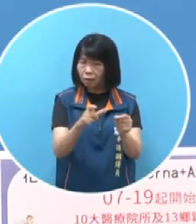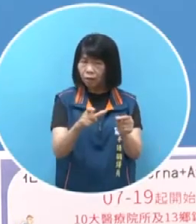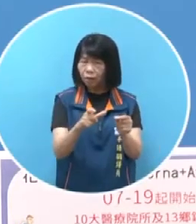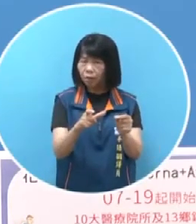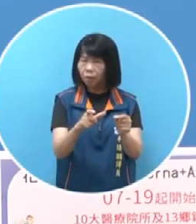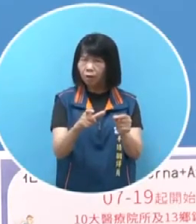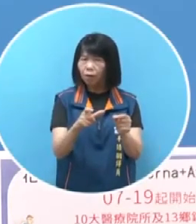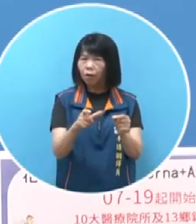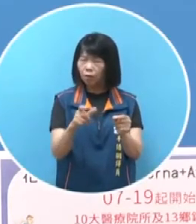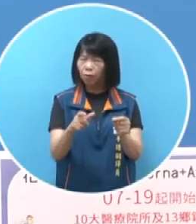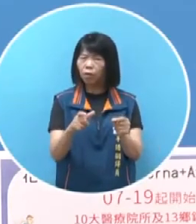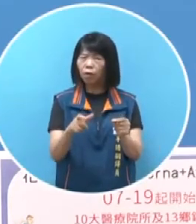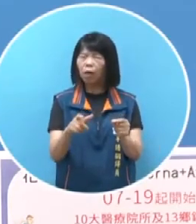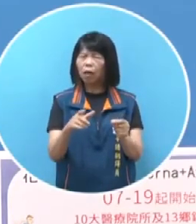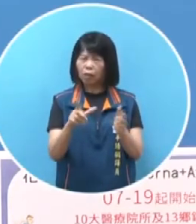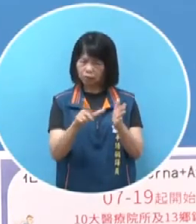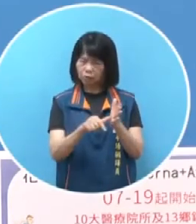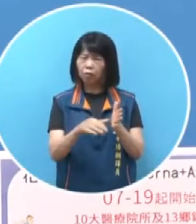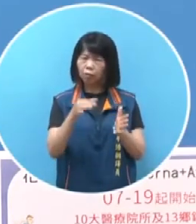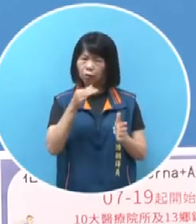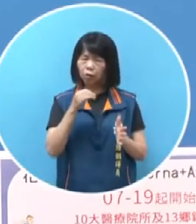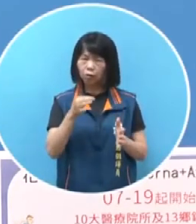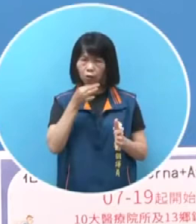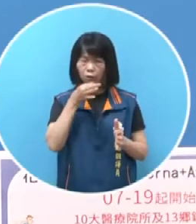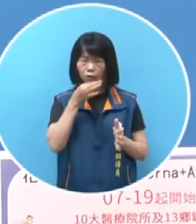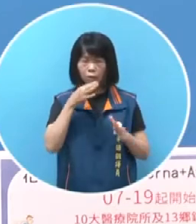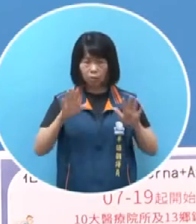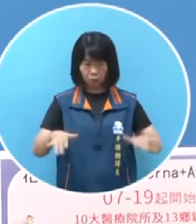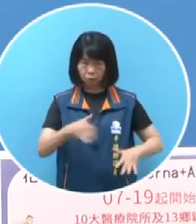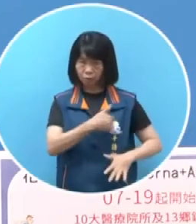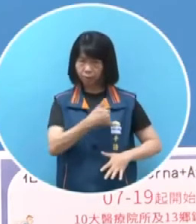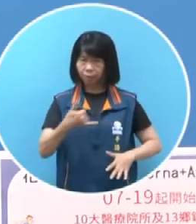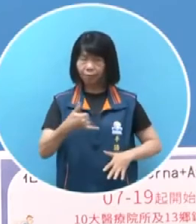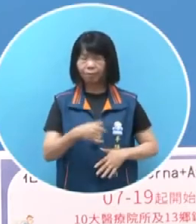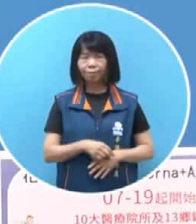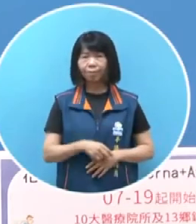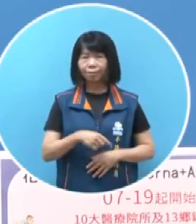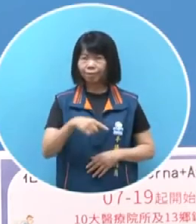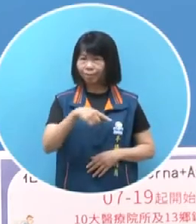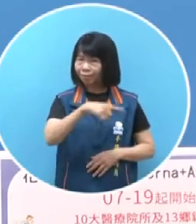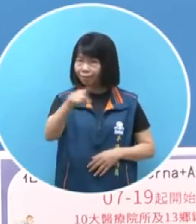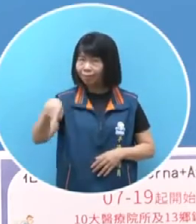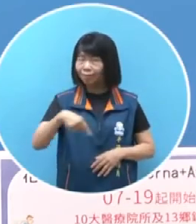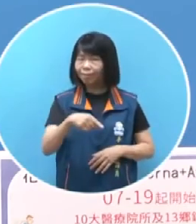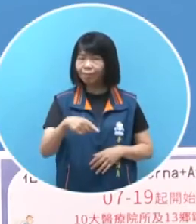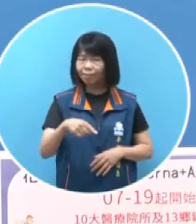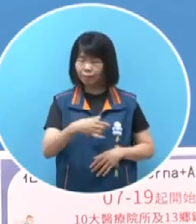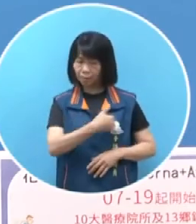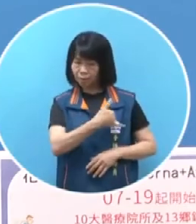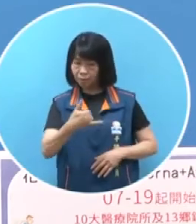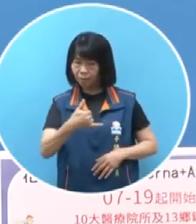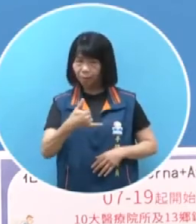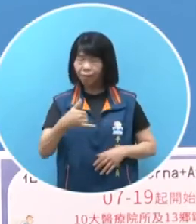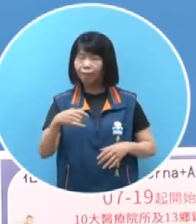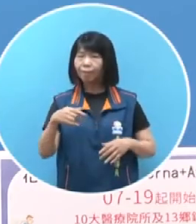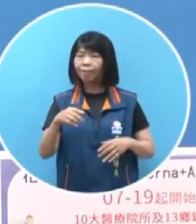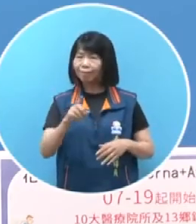有一小段时间，尤其现在是周末，其实我们更可以透过周末把